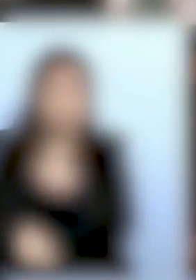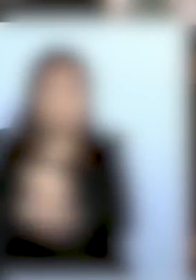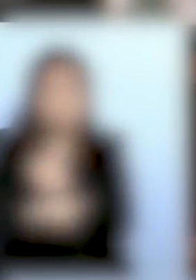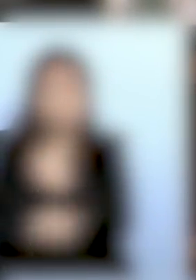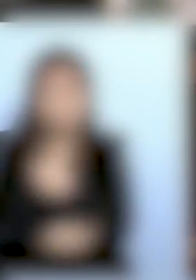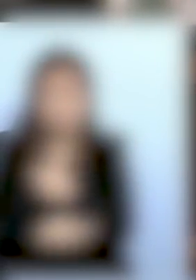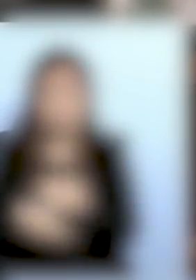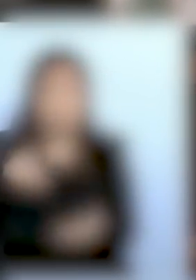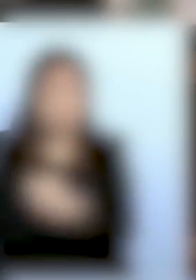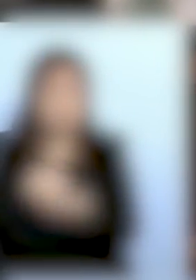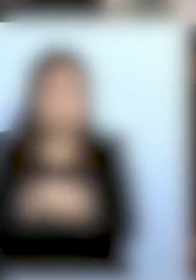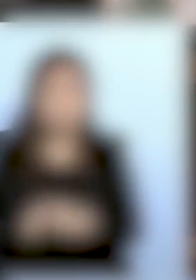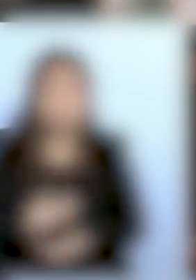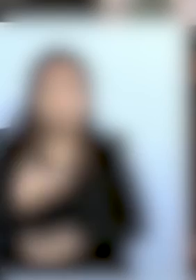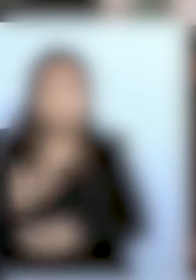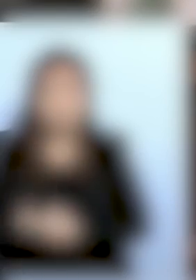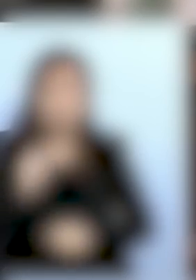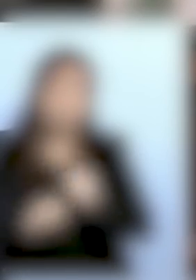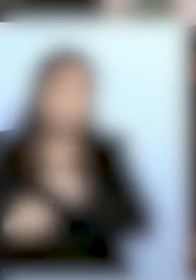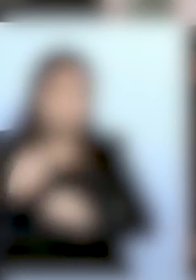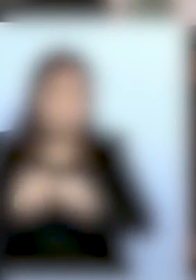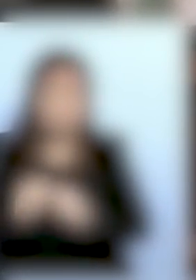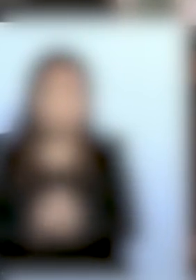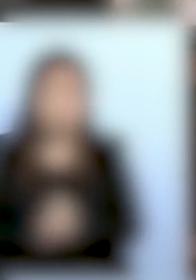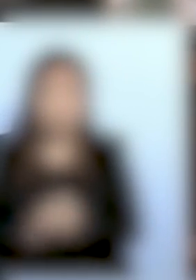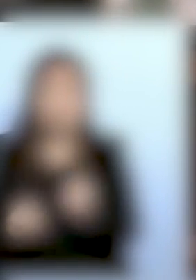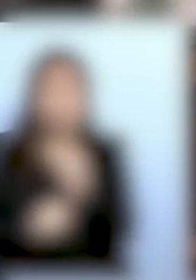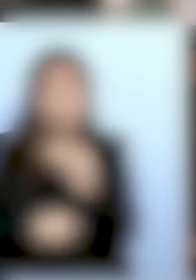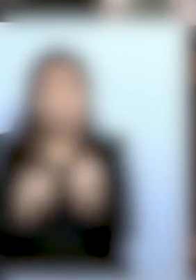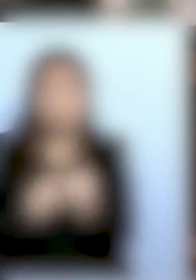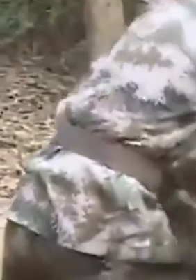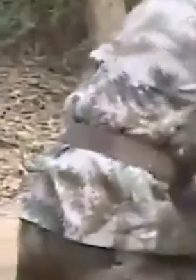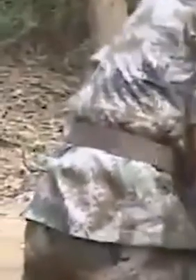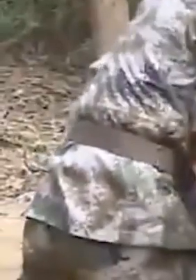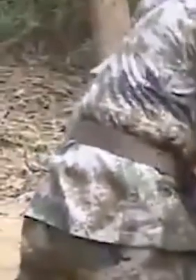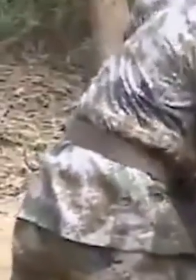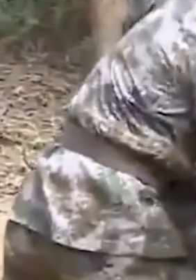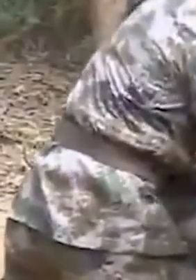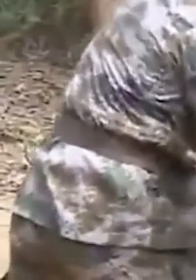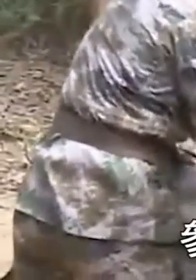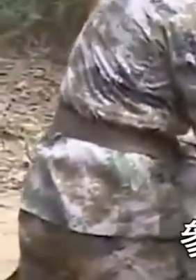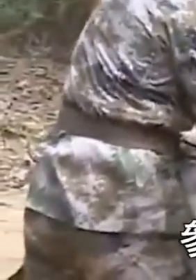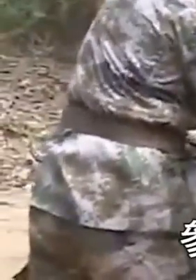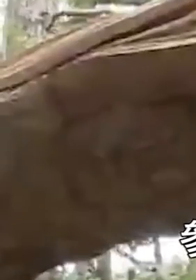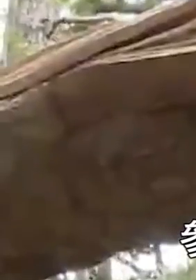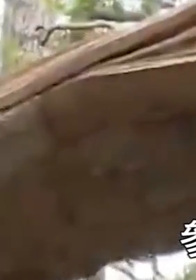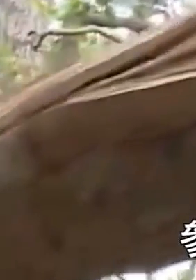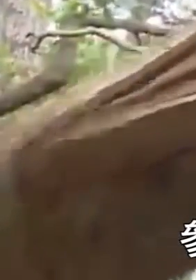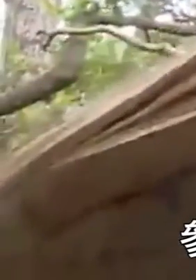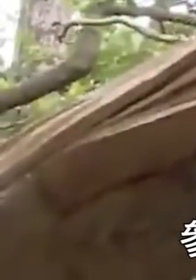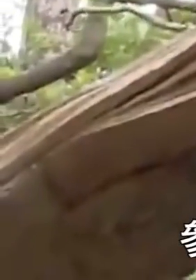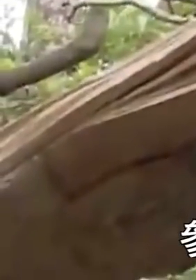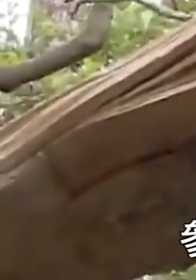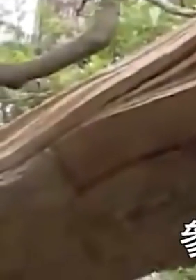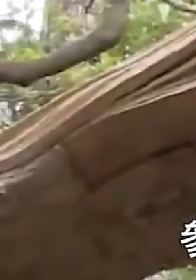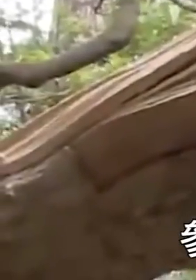嘅活動咧，不但止合法，我哋應該係支持嘅。我都未聽過人話參加公益活